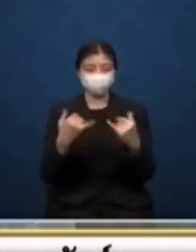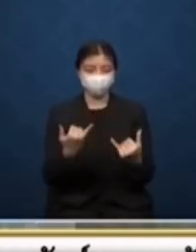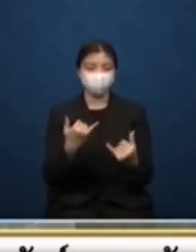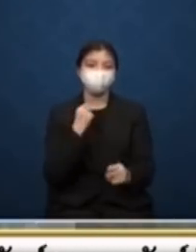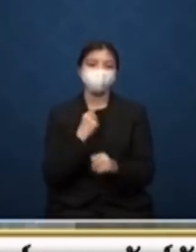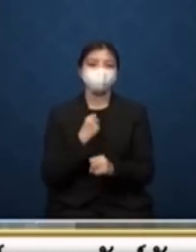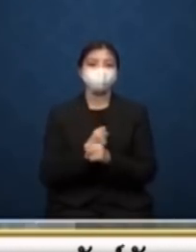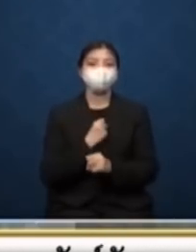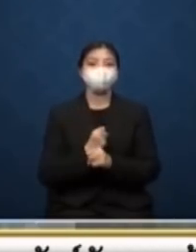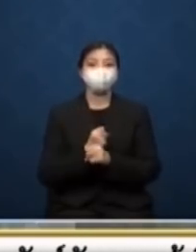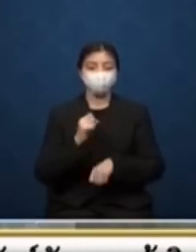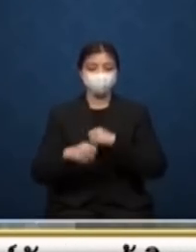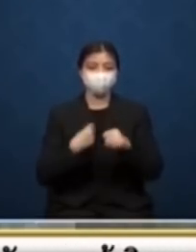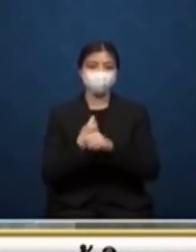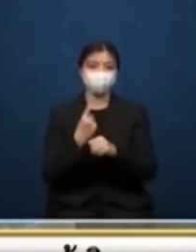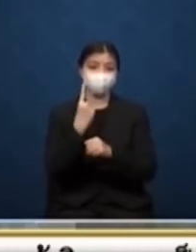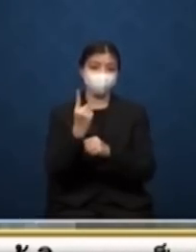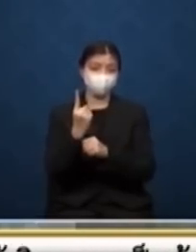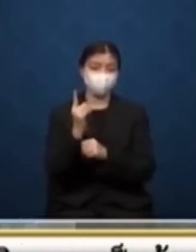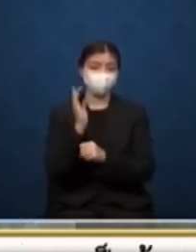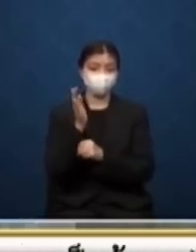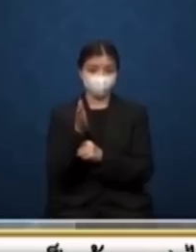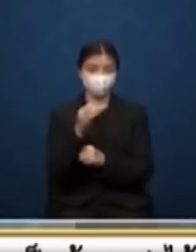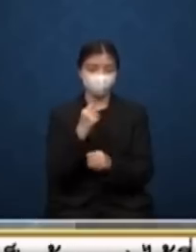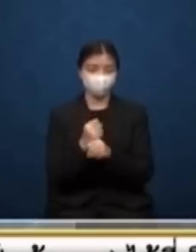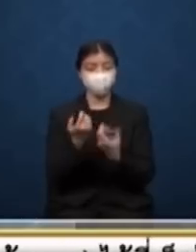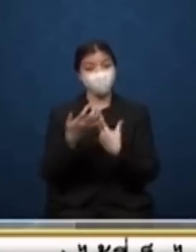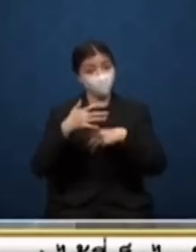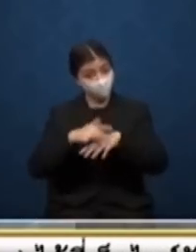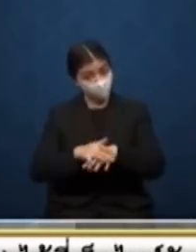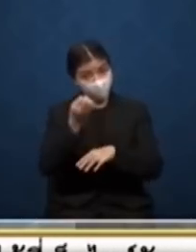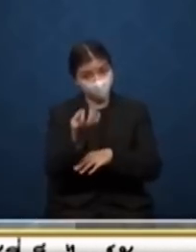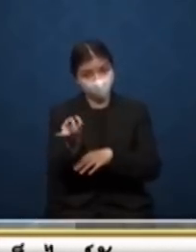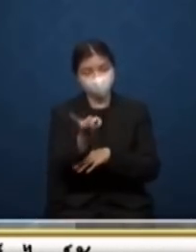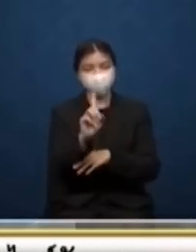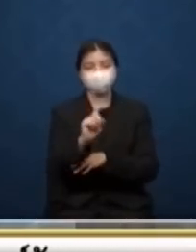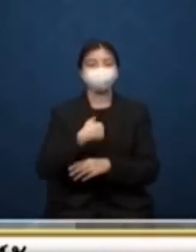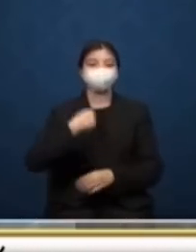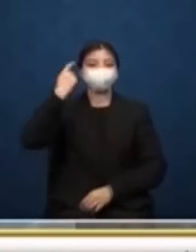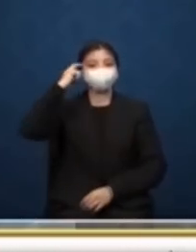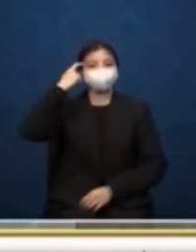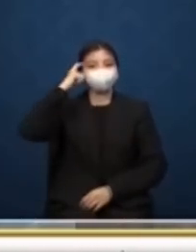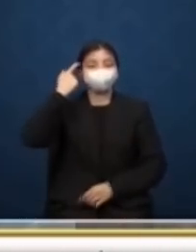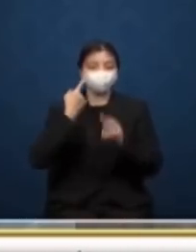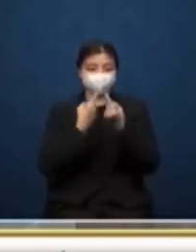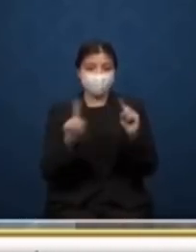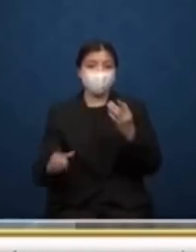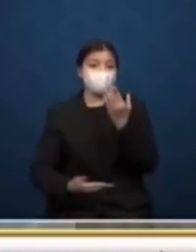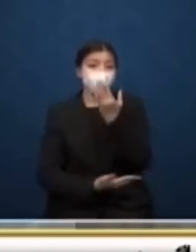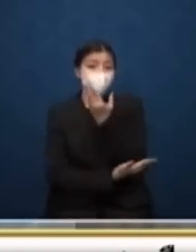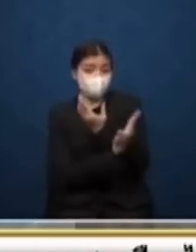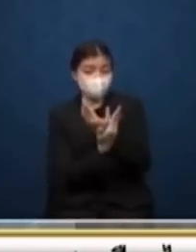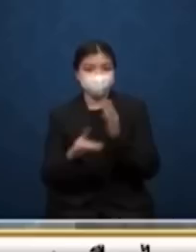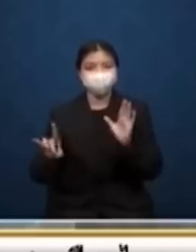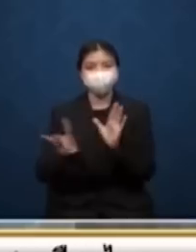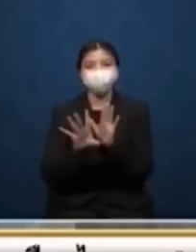ตว ์ แกเคยพูดไปแล้วว่าจะโหวตให้ก็โหวตก็แค่นั้นก็หล่อๆในความหมายนี